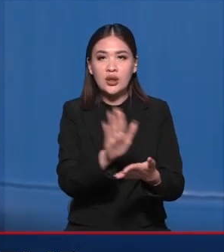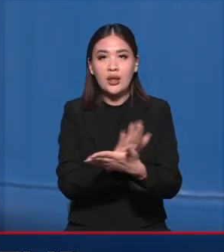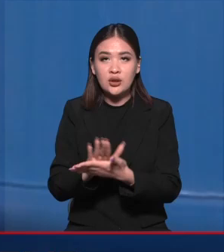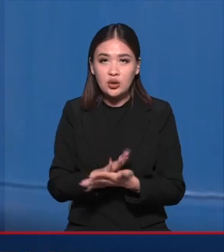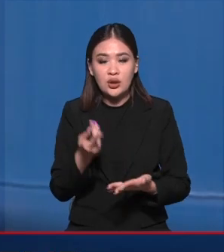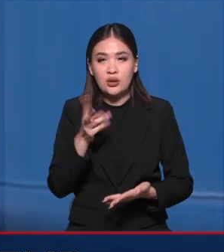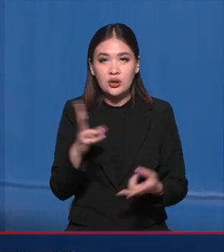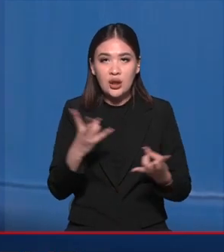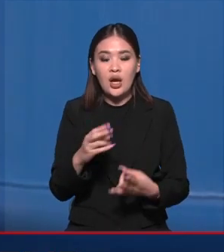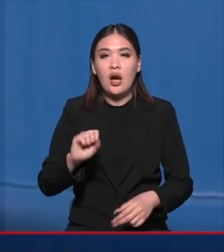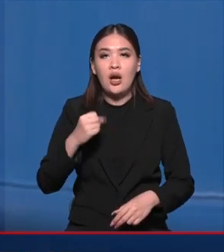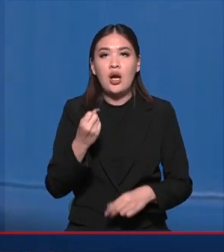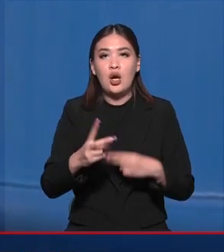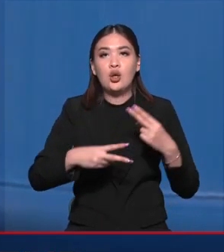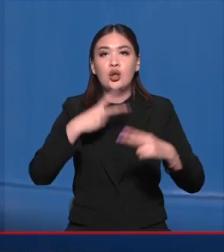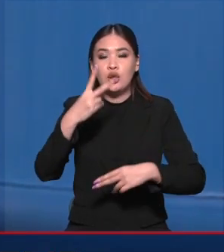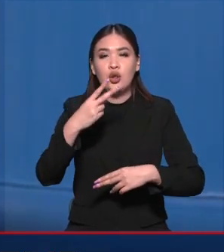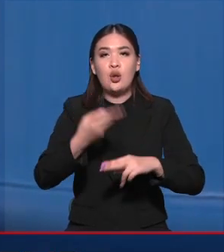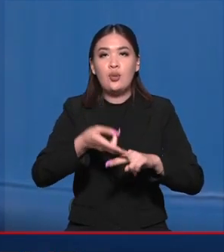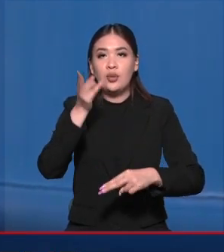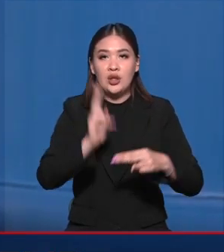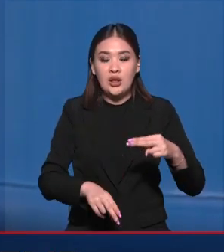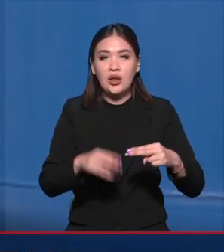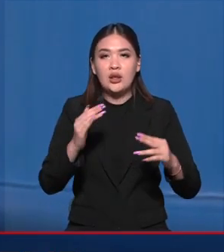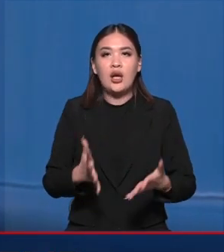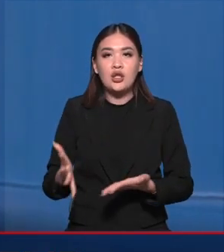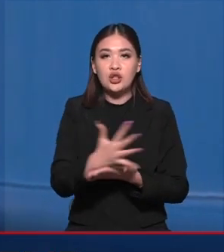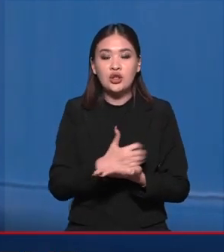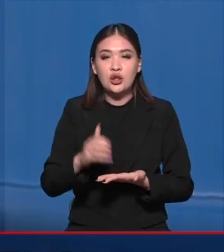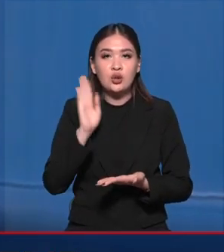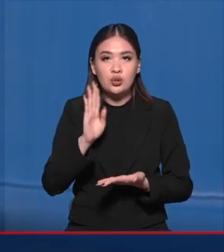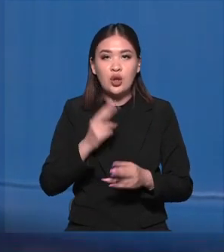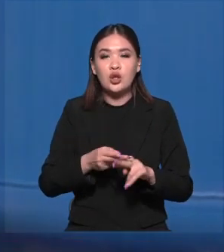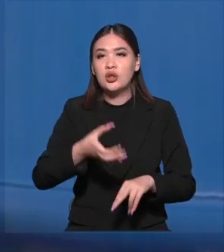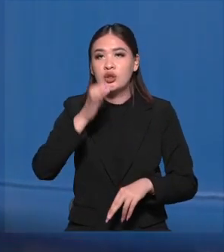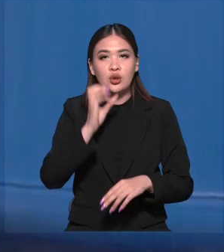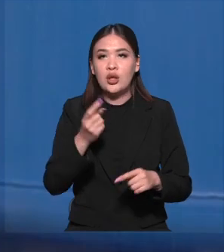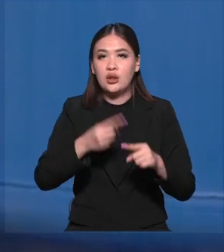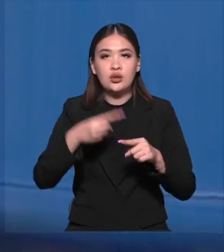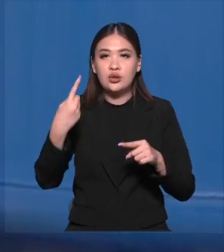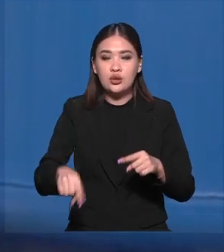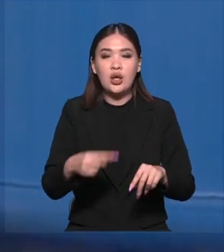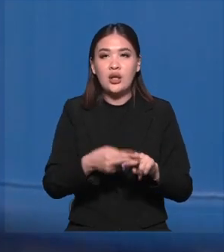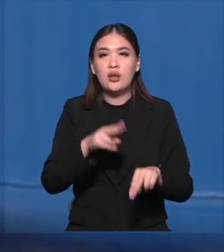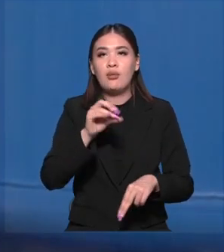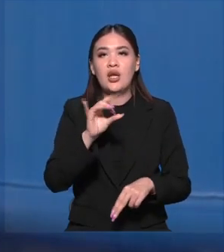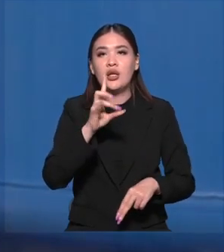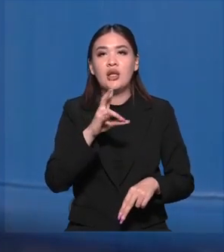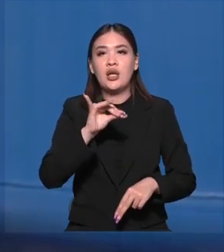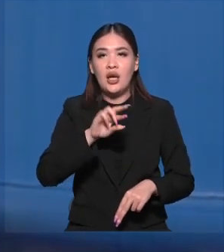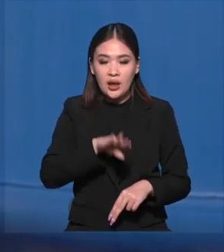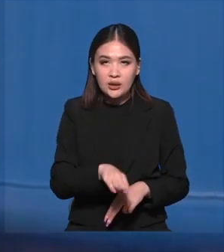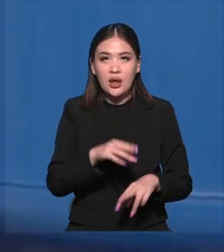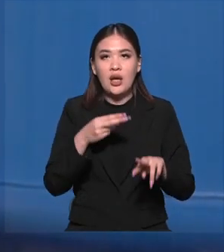Екі сатылы сүзгіден өткеннен кейін суды резервуарға жинаймыз. Мұның өзі ішуге жарамсыз, яғни пермиат деп аталады. Мұны су